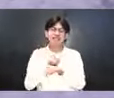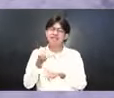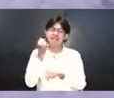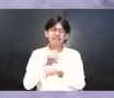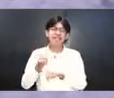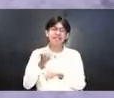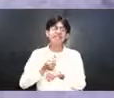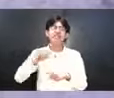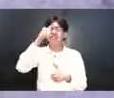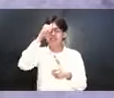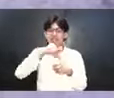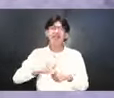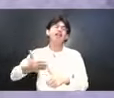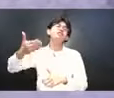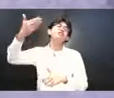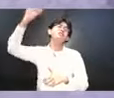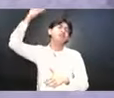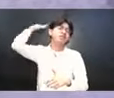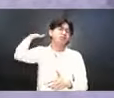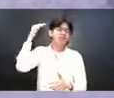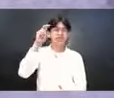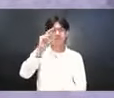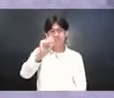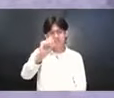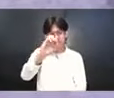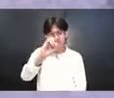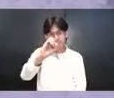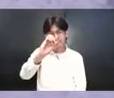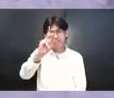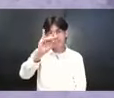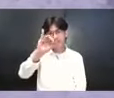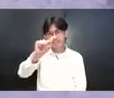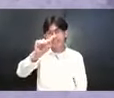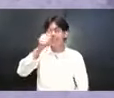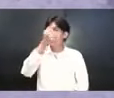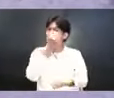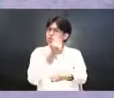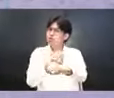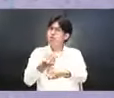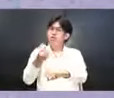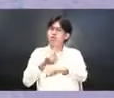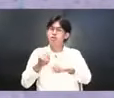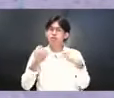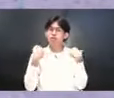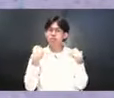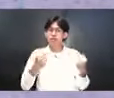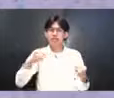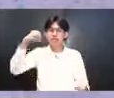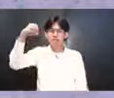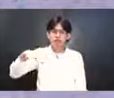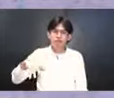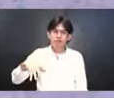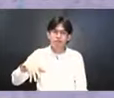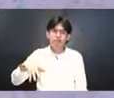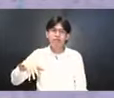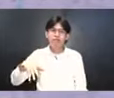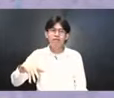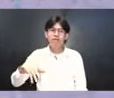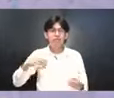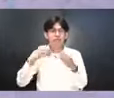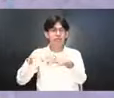nyo? Yung Nokia, ang tibay! Pag nahulog yon, kumakalas